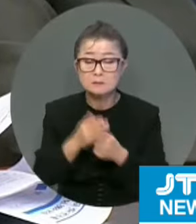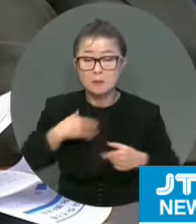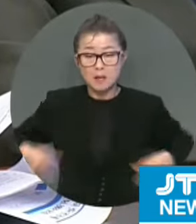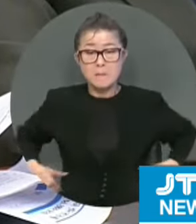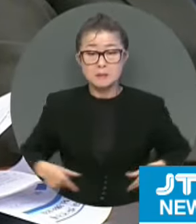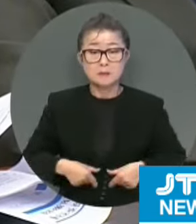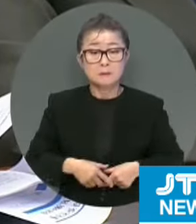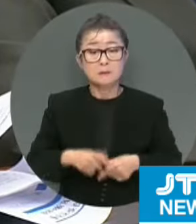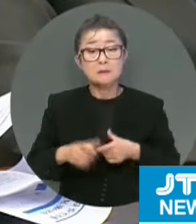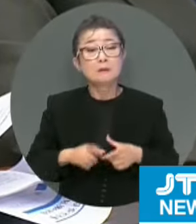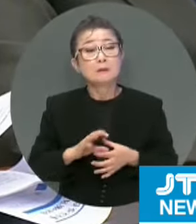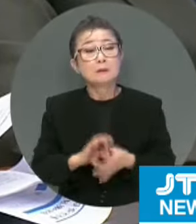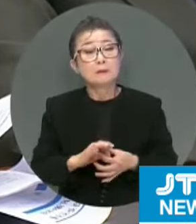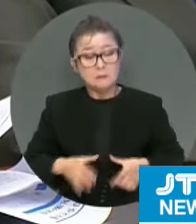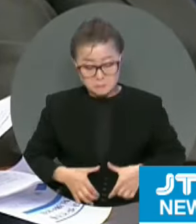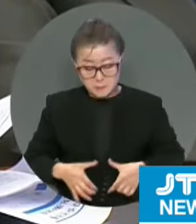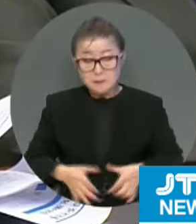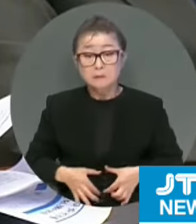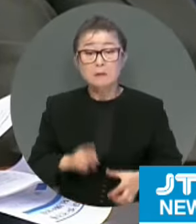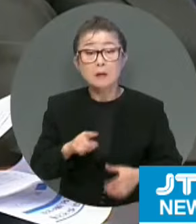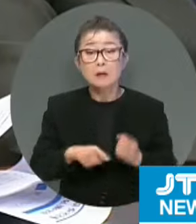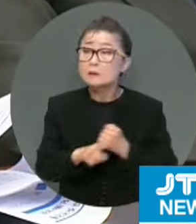그 조사를 했는지, 그리고 그때